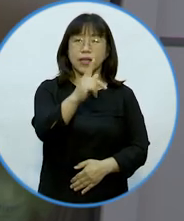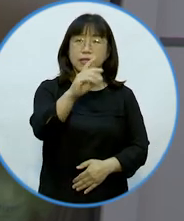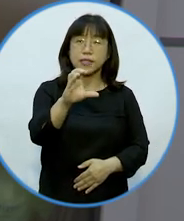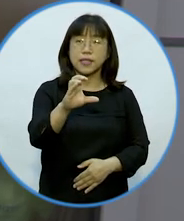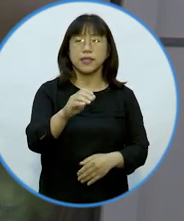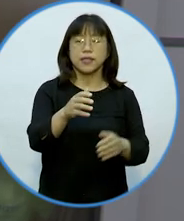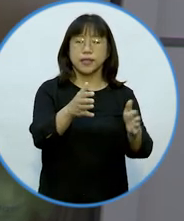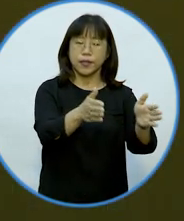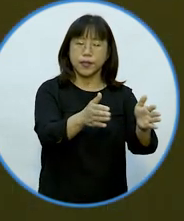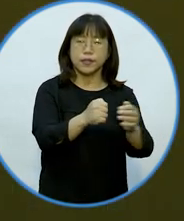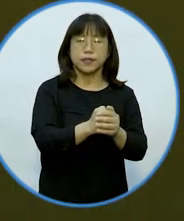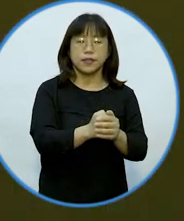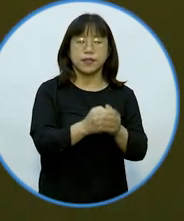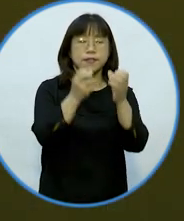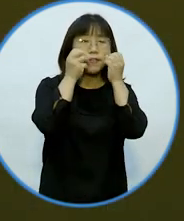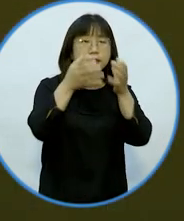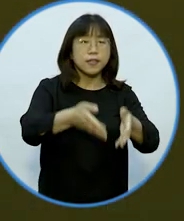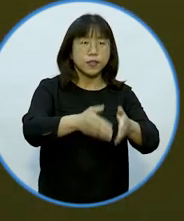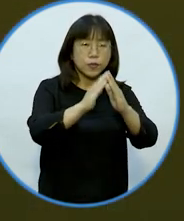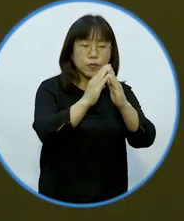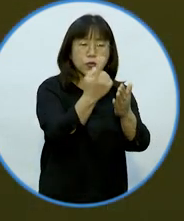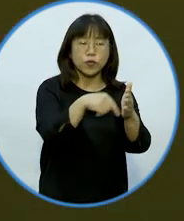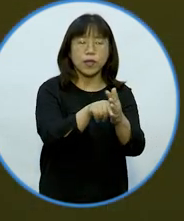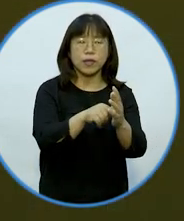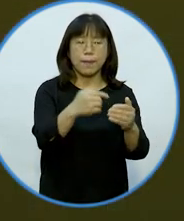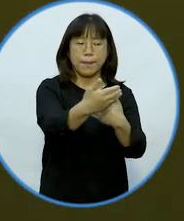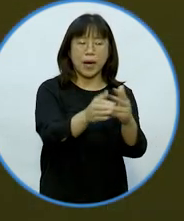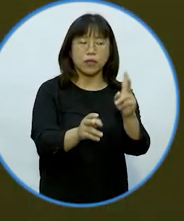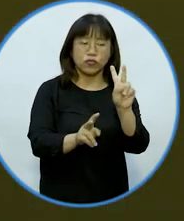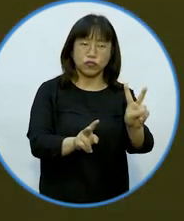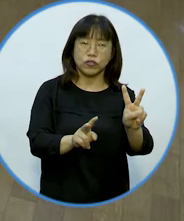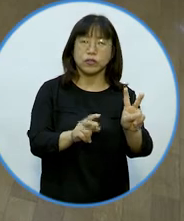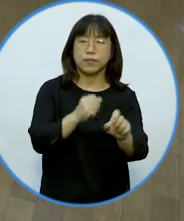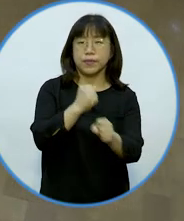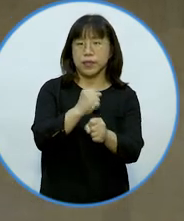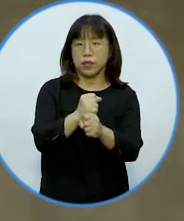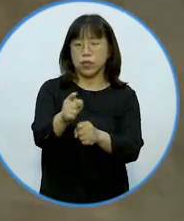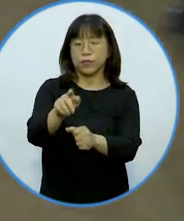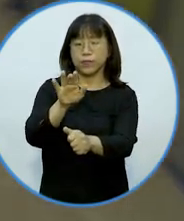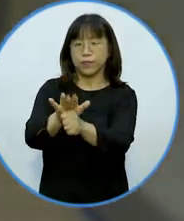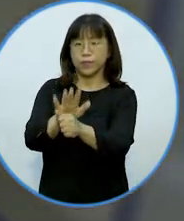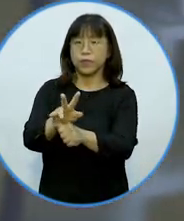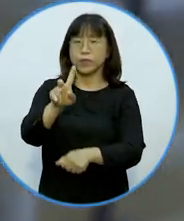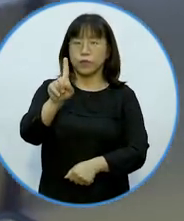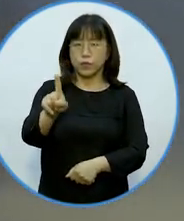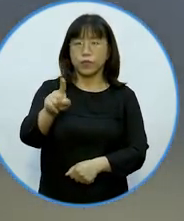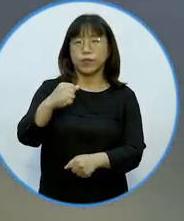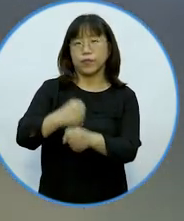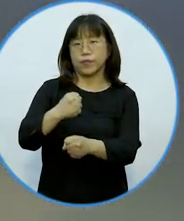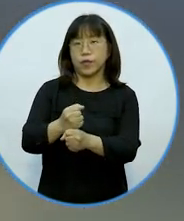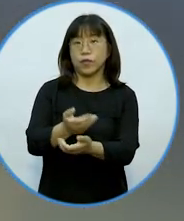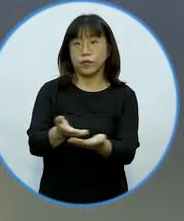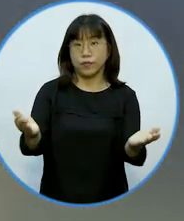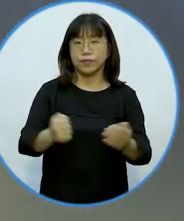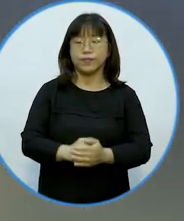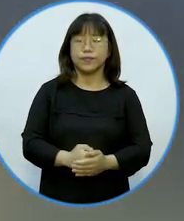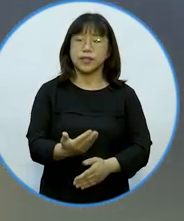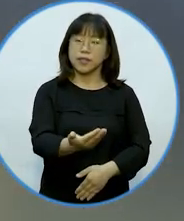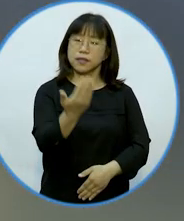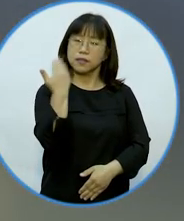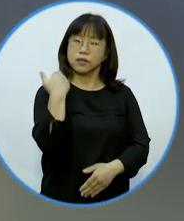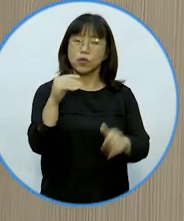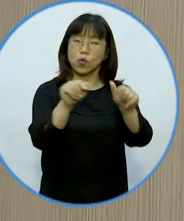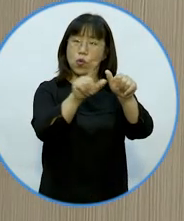구성됐으며 KC메이커스에는 창업공간 2실과 메이커스 페이스 등이 마련됐습니다.